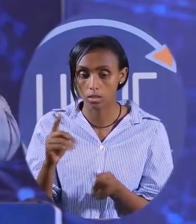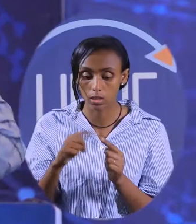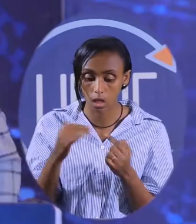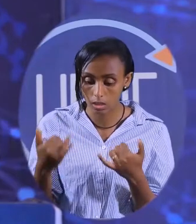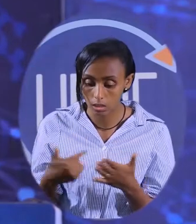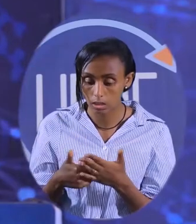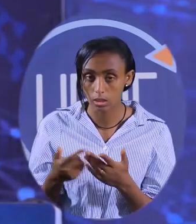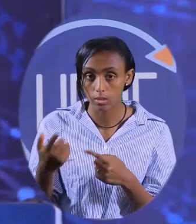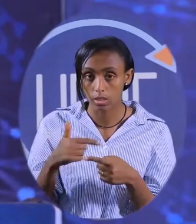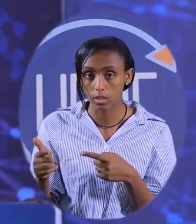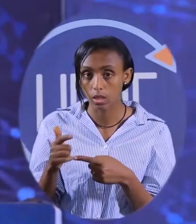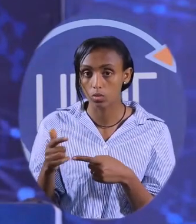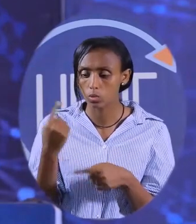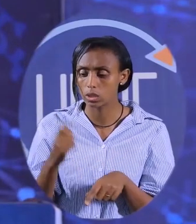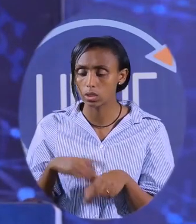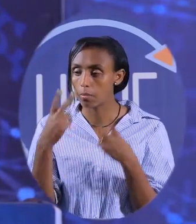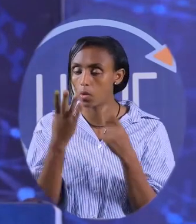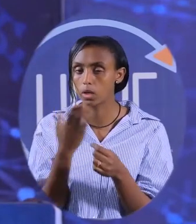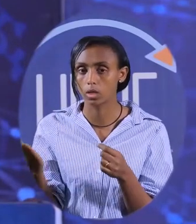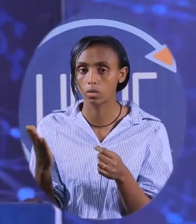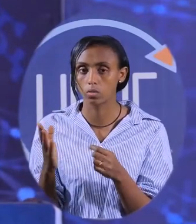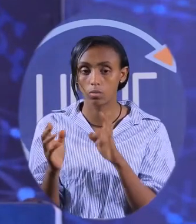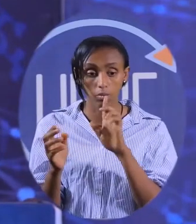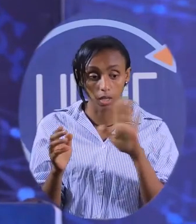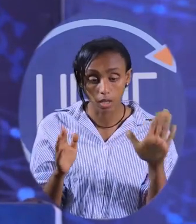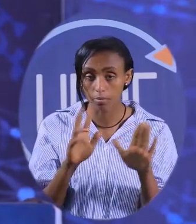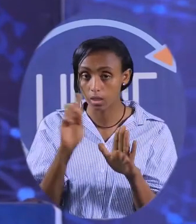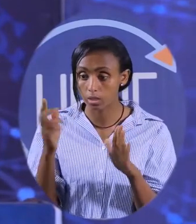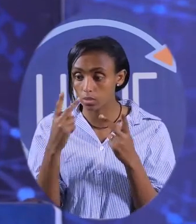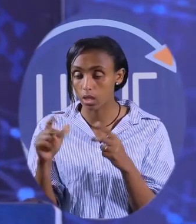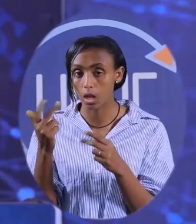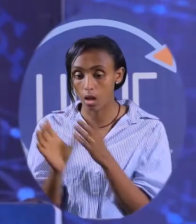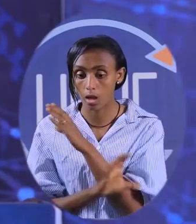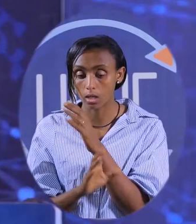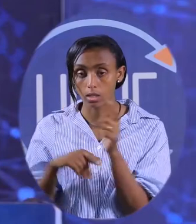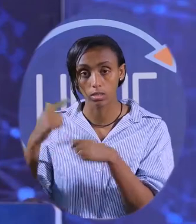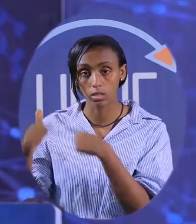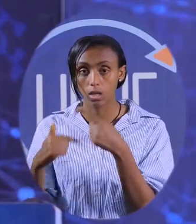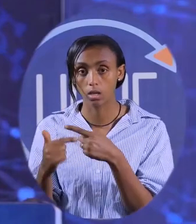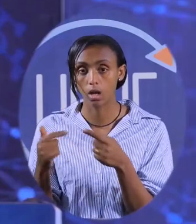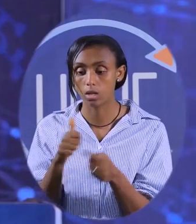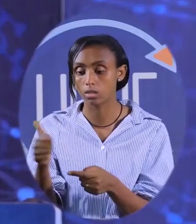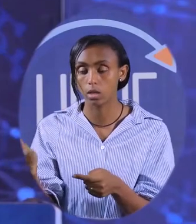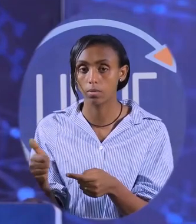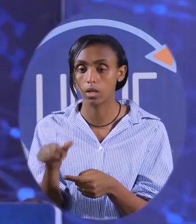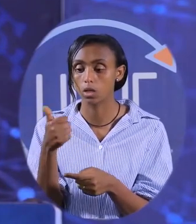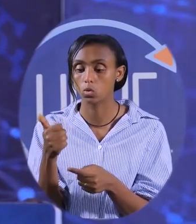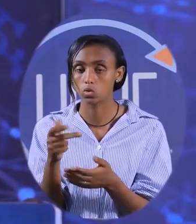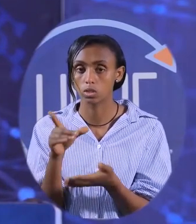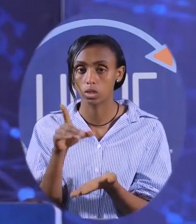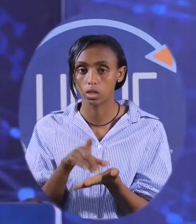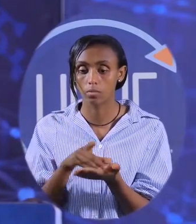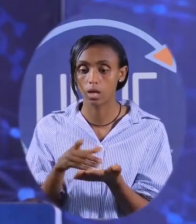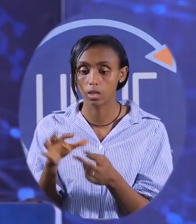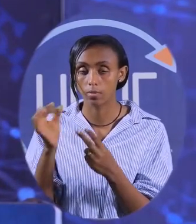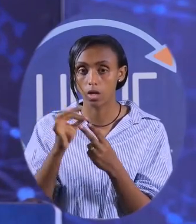ነው የመጣሁት። ለዚህ ዲቤት እንደሆነ ሁሌ ማየው ነገር ነው። ሌላ ሀገር ትራቨል ስናደርግ አዲስ አበባ እኮ ከሌሎች ከተሞች ተመራጭ